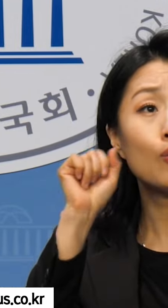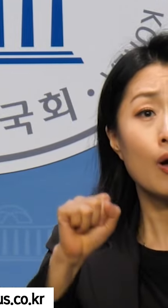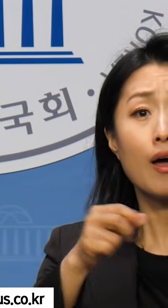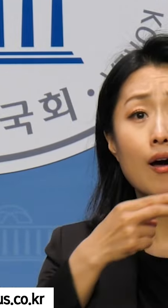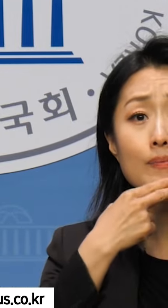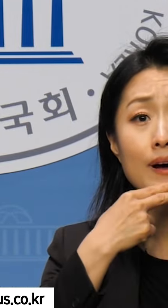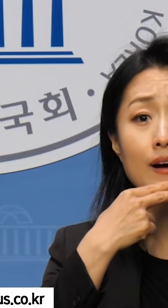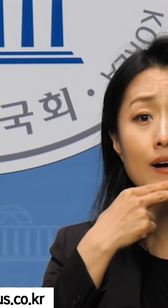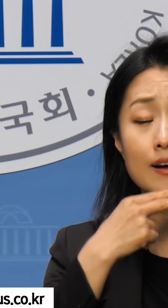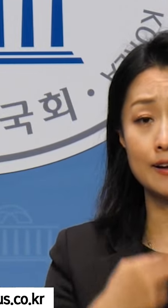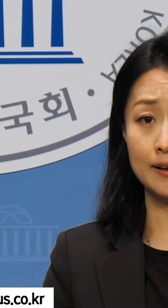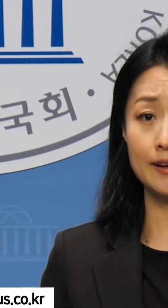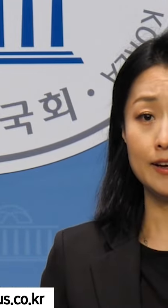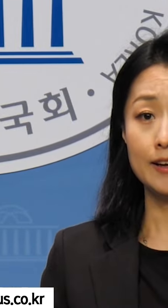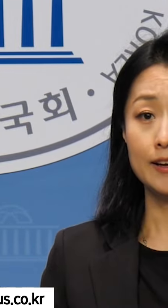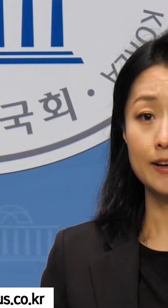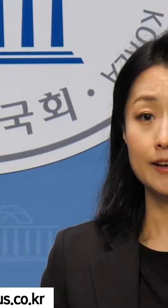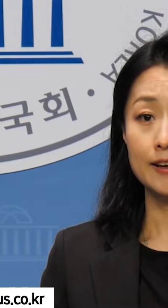않는 것 같습니다.